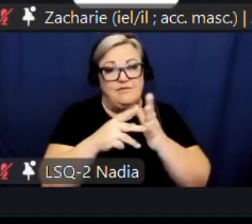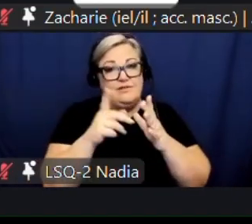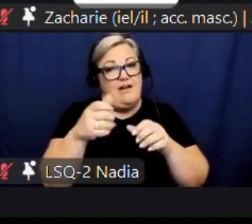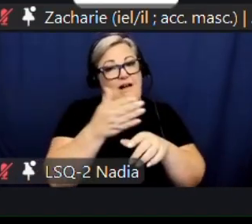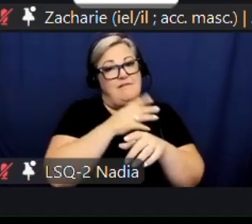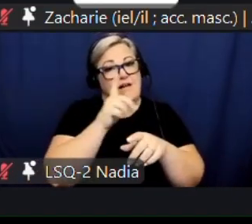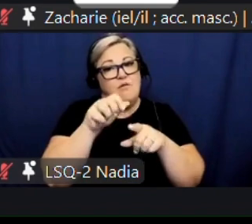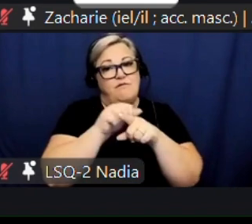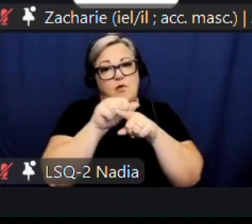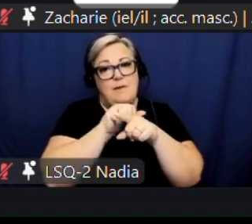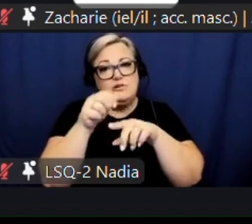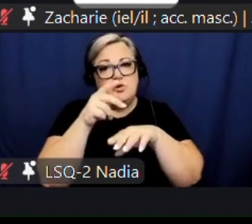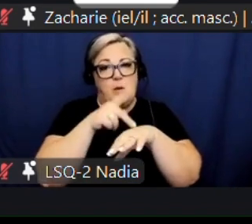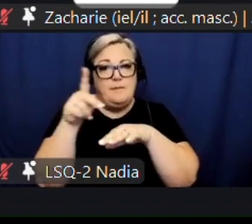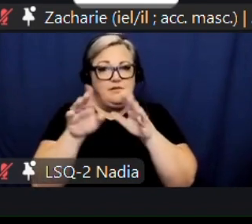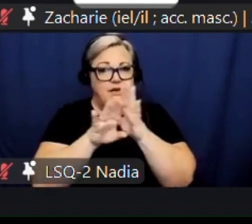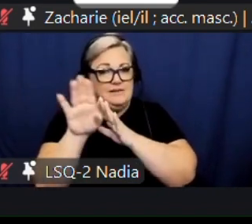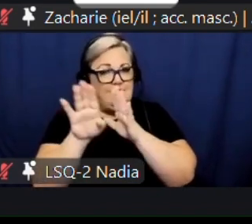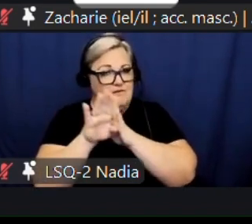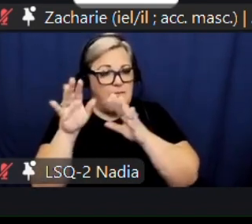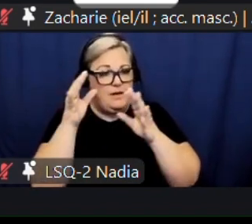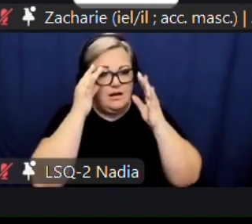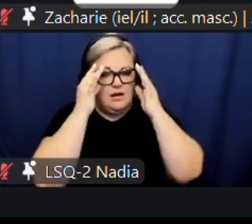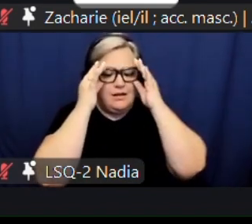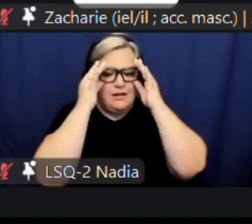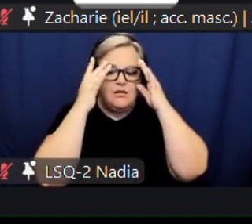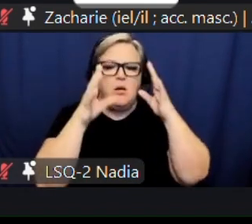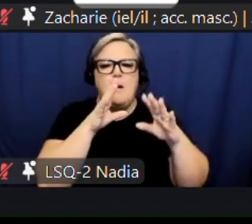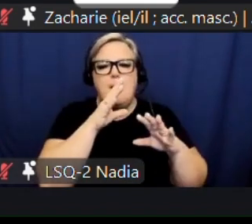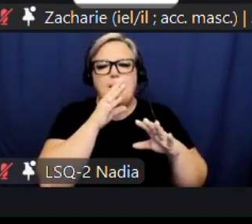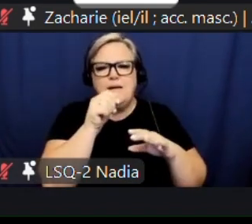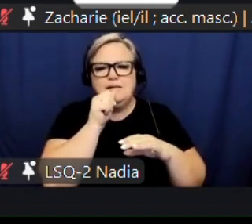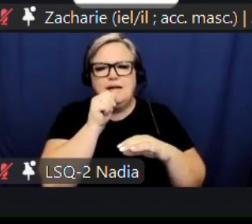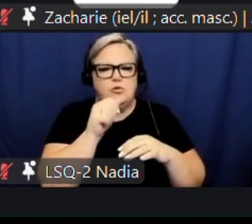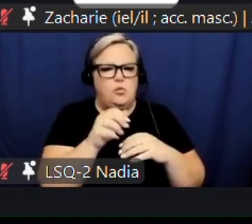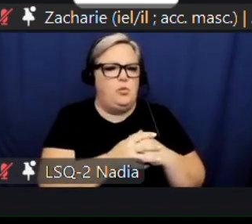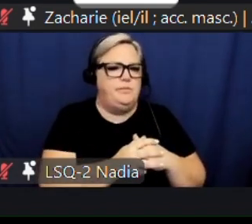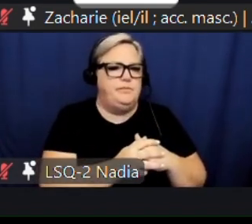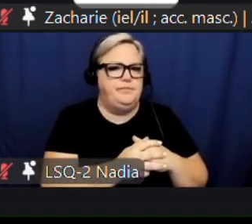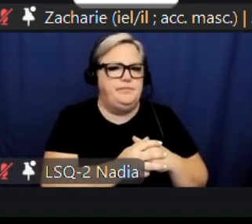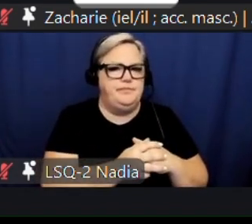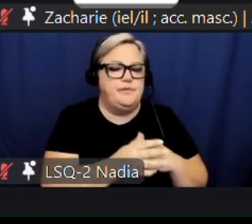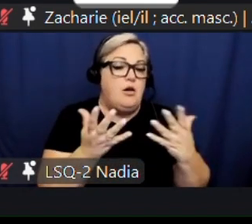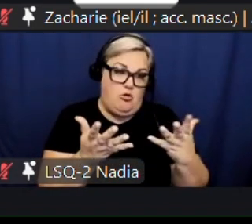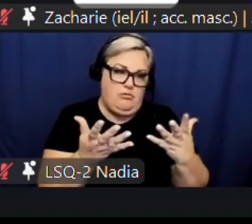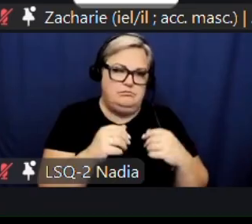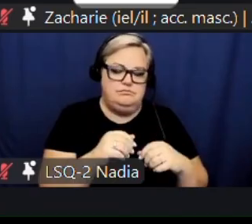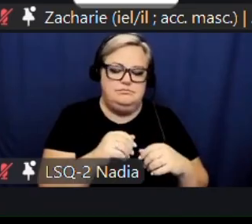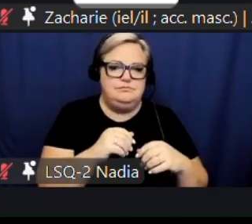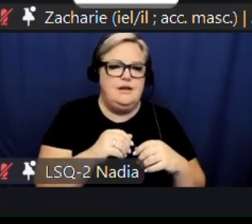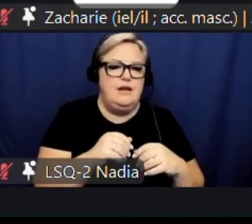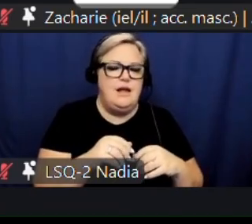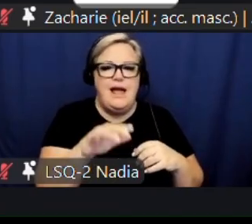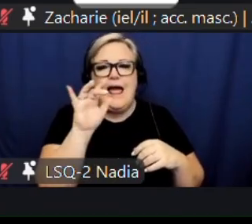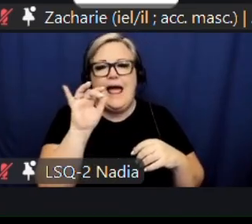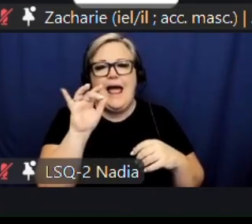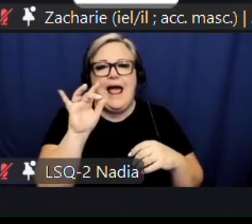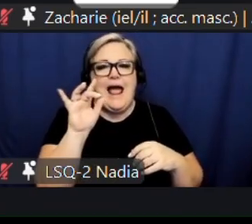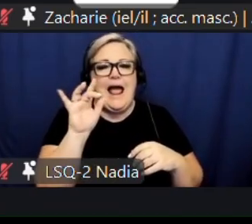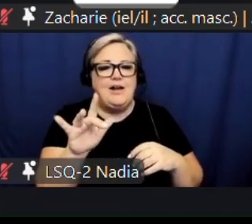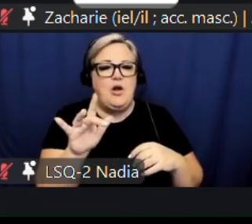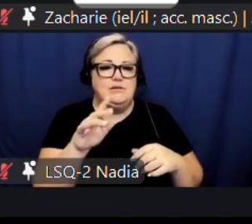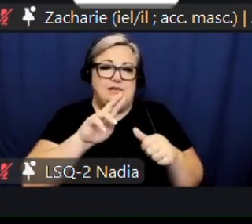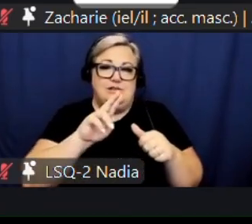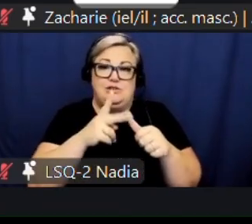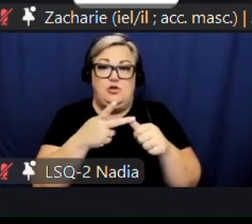développement professionnel, dont on va parler un petit peu plus longuement maintenant. Parce que c'est ouais, vraiment